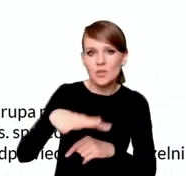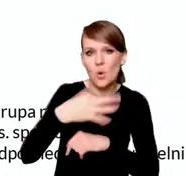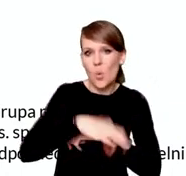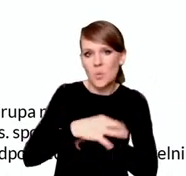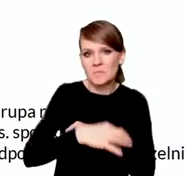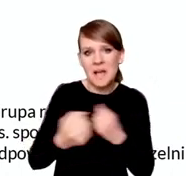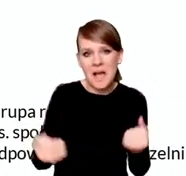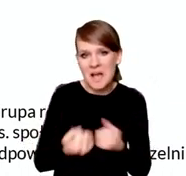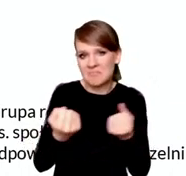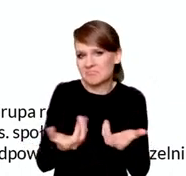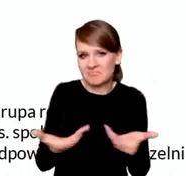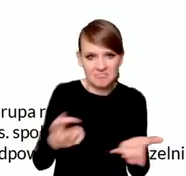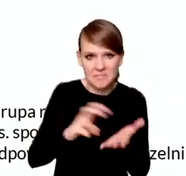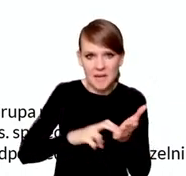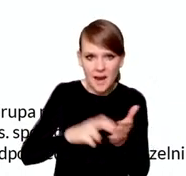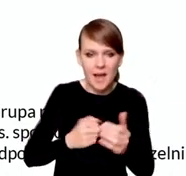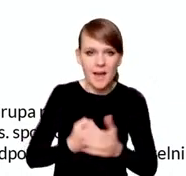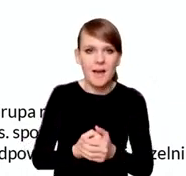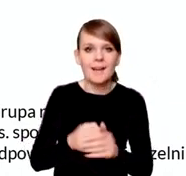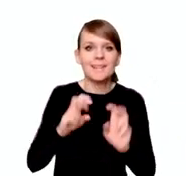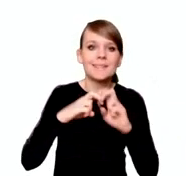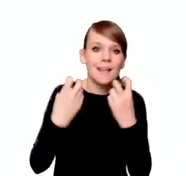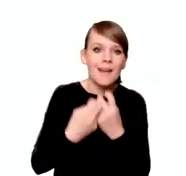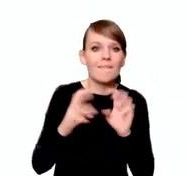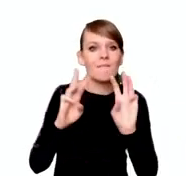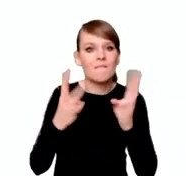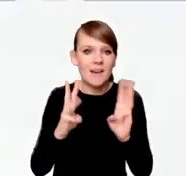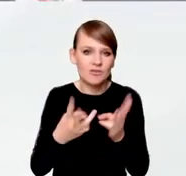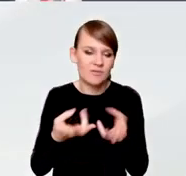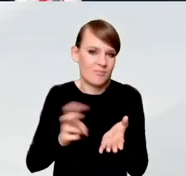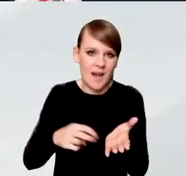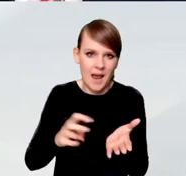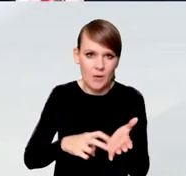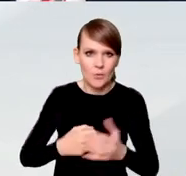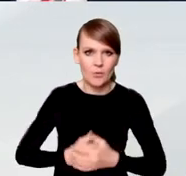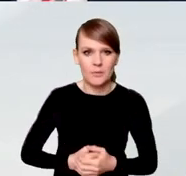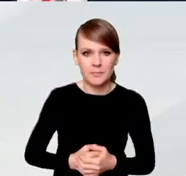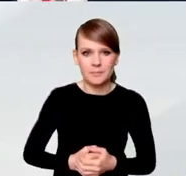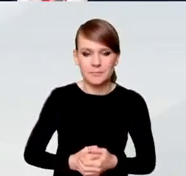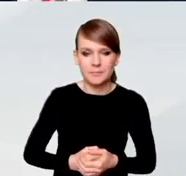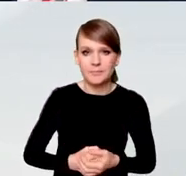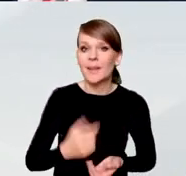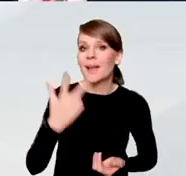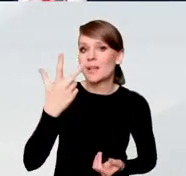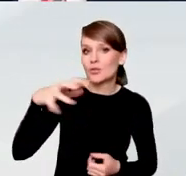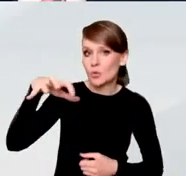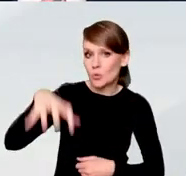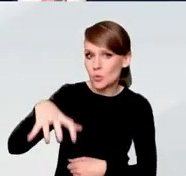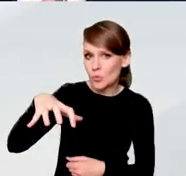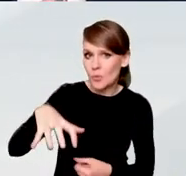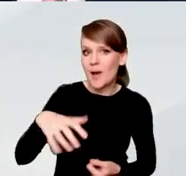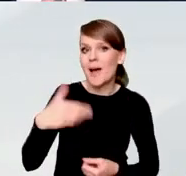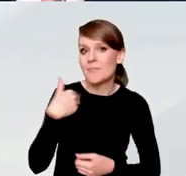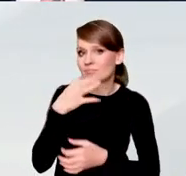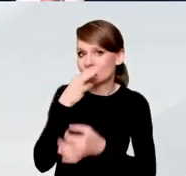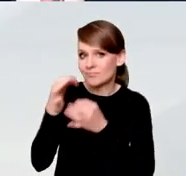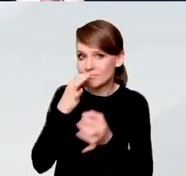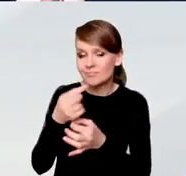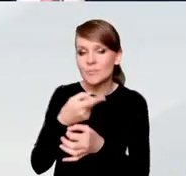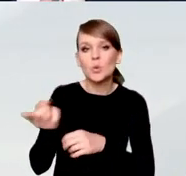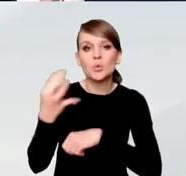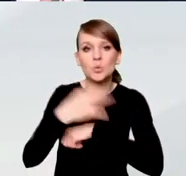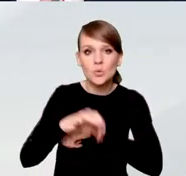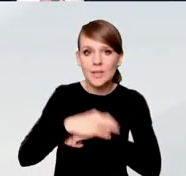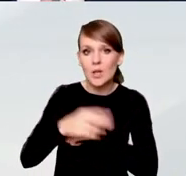uniwersyteckiej, brak seminariów, warsztatów w tym zakresie. Trzecia grupa respondentów to byli studenci i